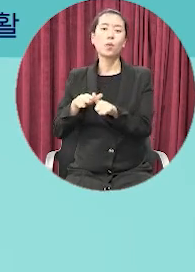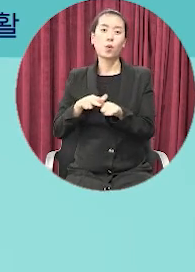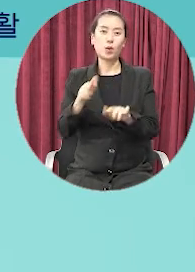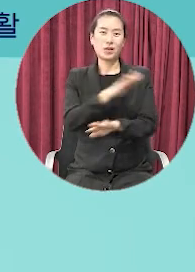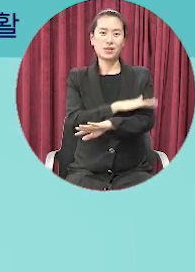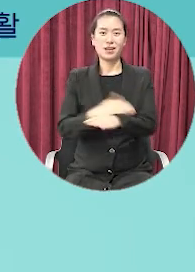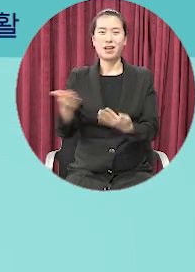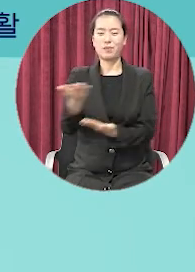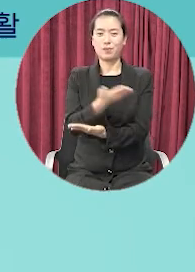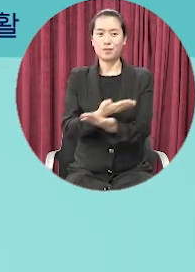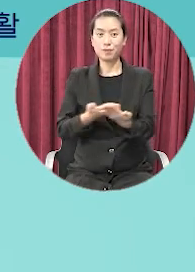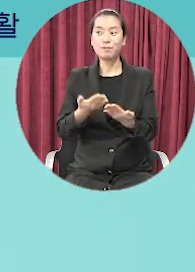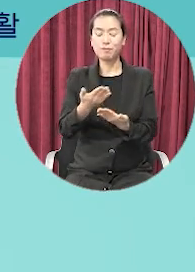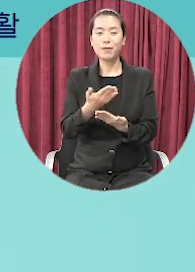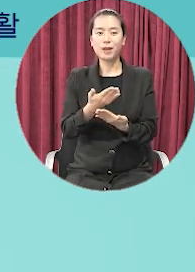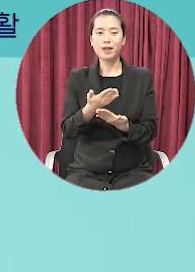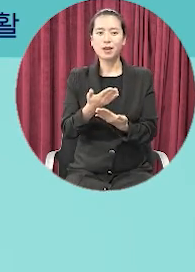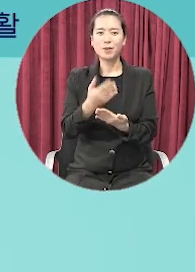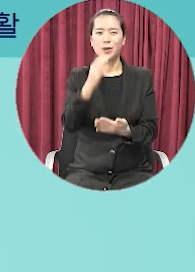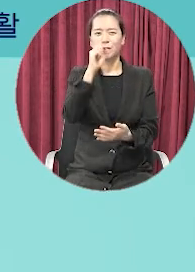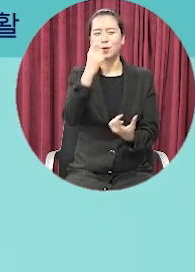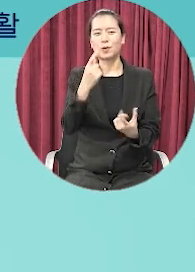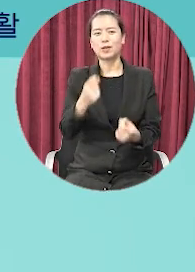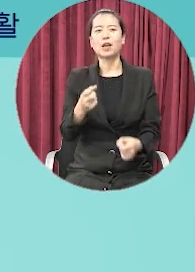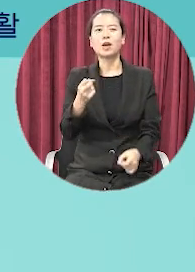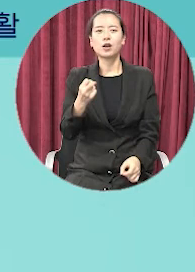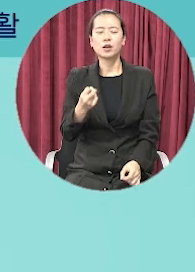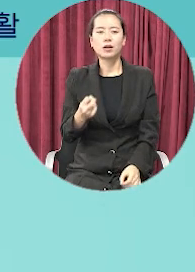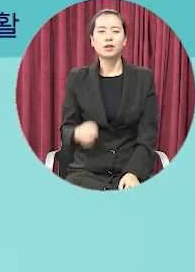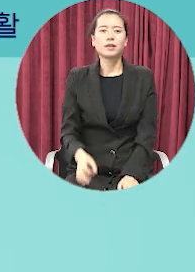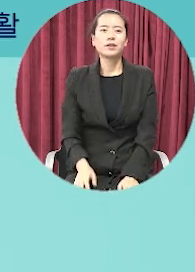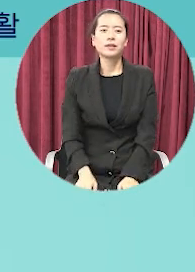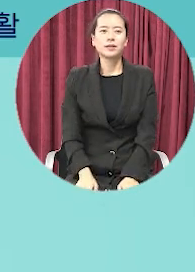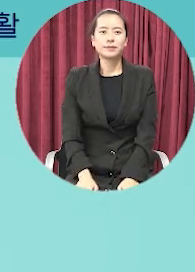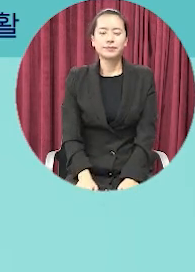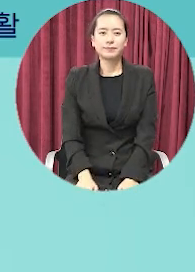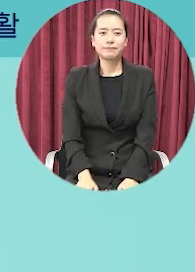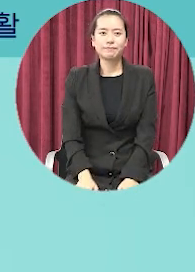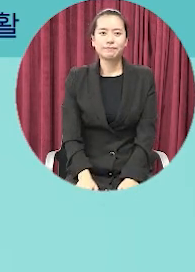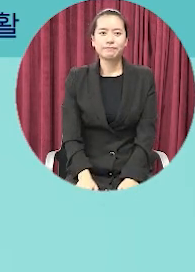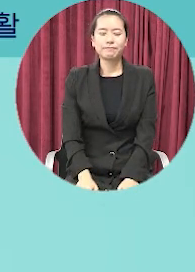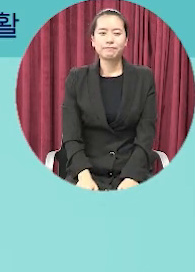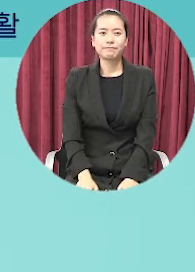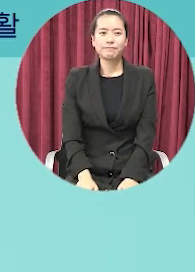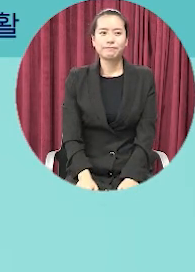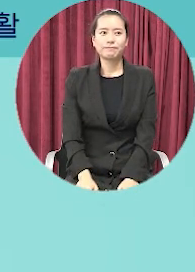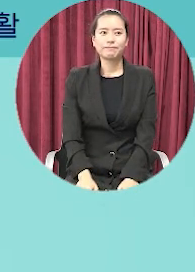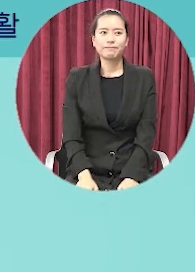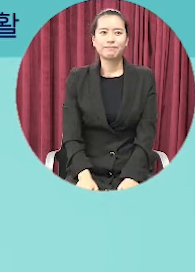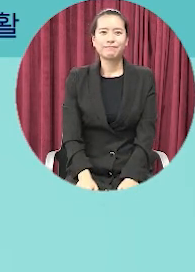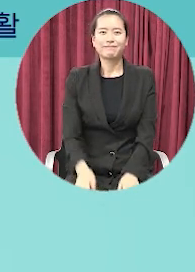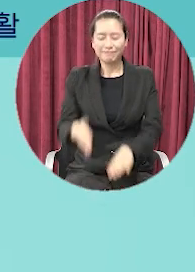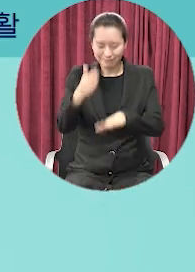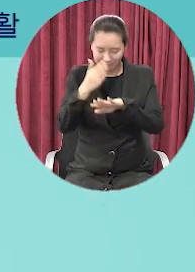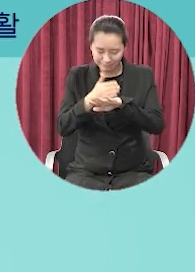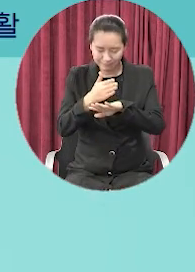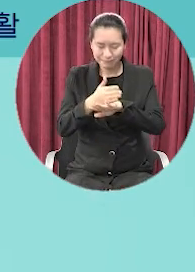또 이런 케어기버에 대한 중재 연구도 진행될 수 있기를 바랍니다.